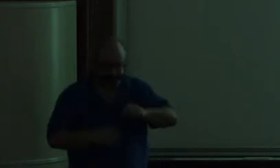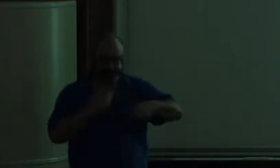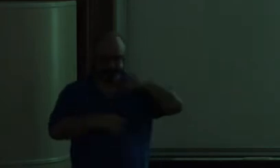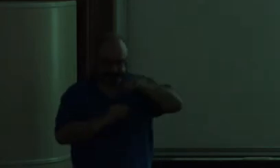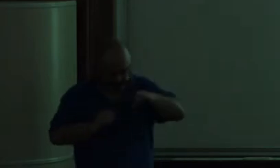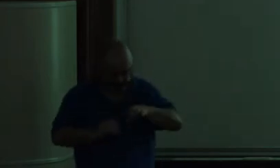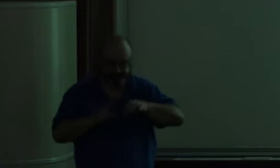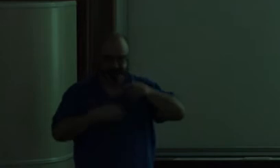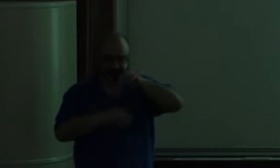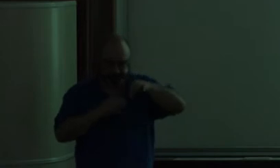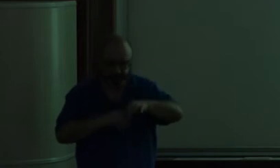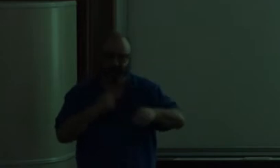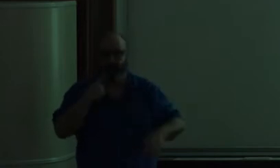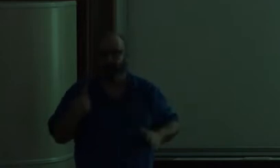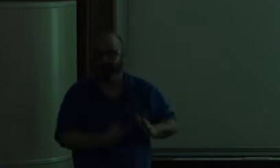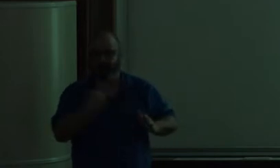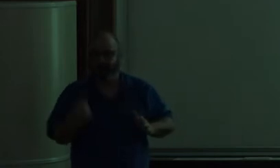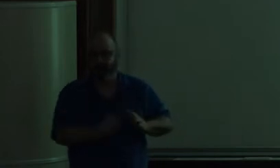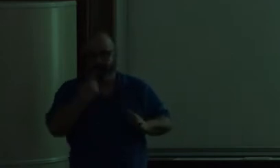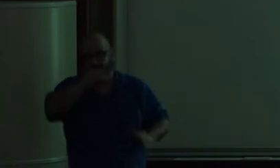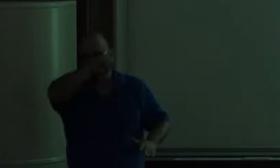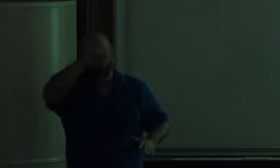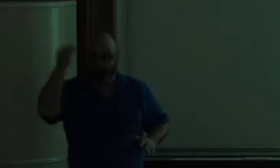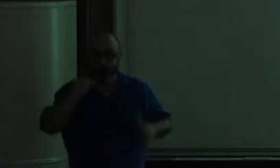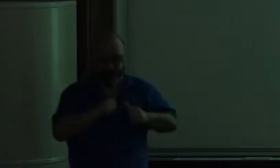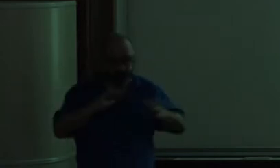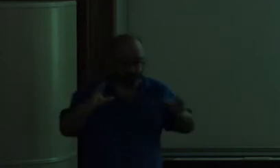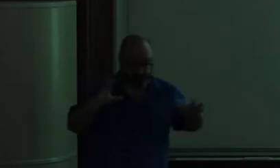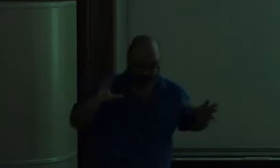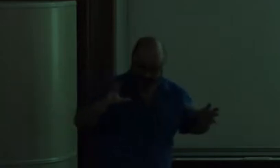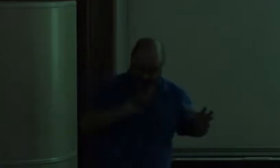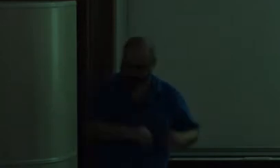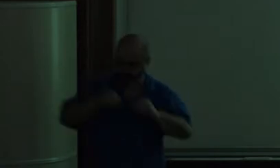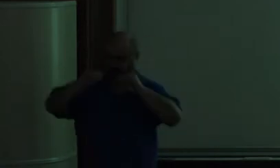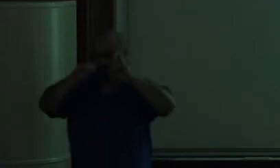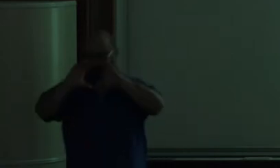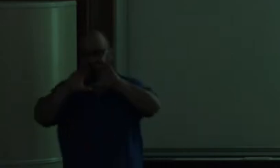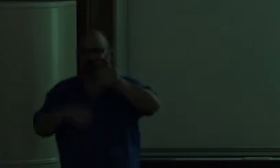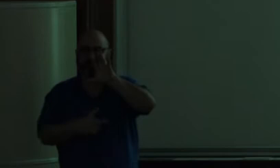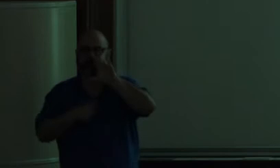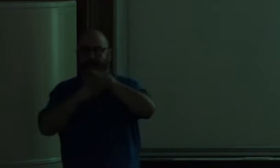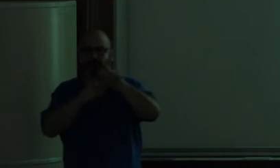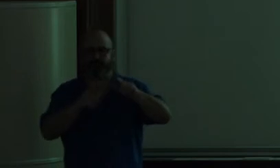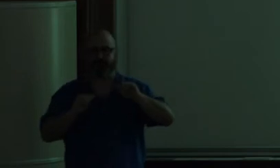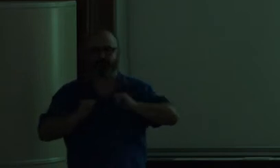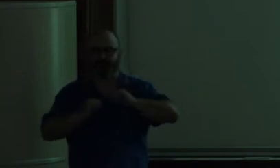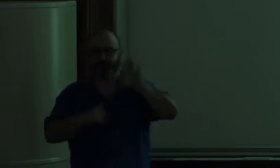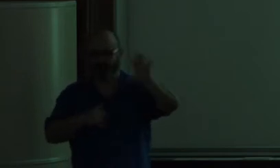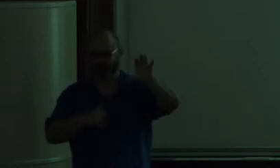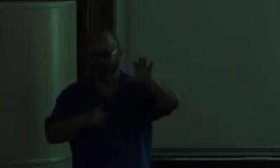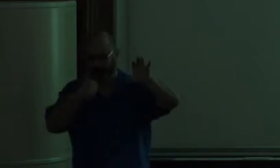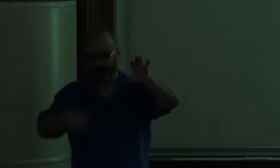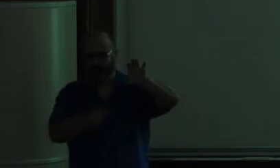a des mecs qui se sont dit, il y en a marre de répéter, ce qu'on va faire, on va mettre tout ce code-là là-bas, là, et on va faire un petit adressage mémoire, et on va le